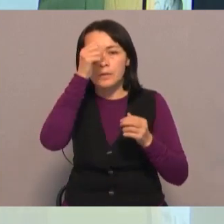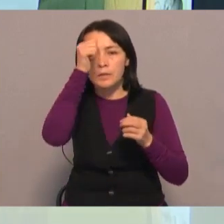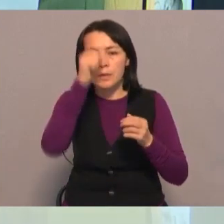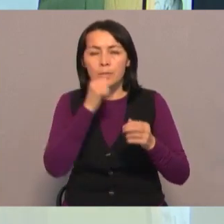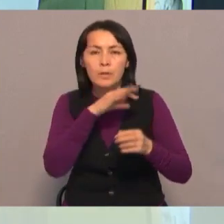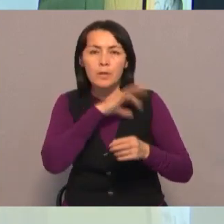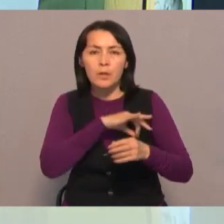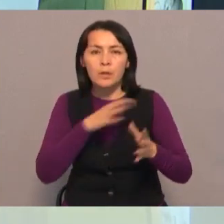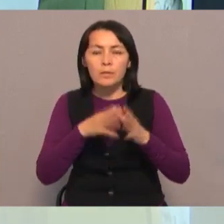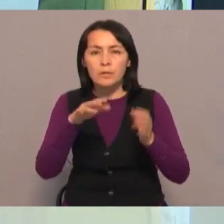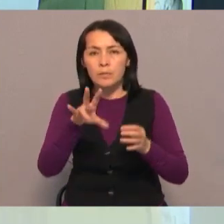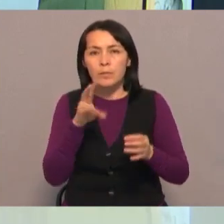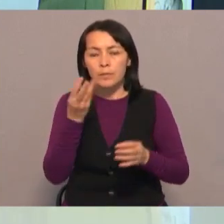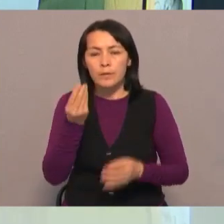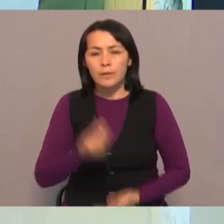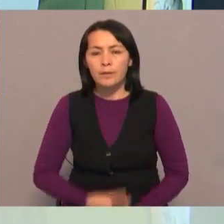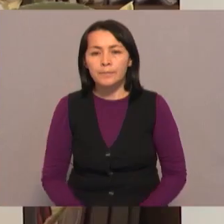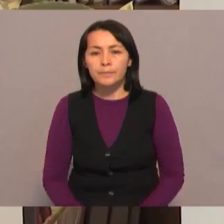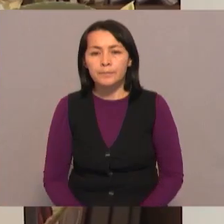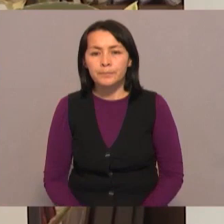парня составляет больше 1 000 000 тенге.